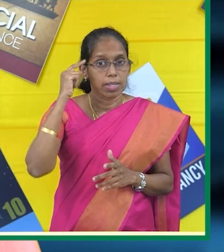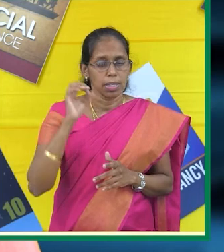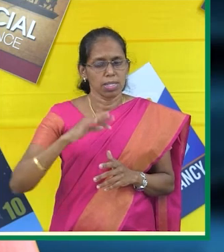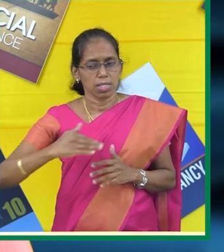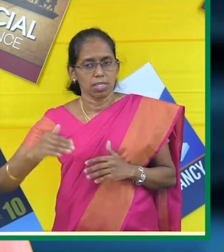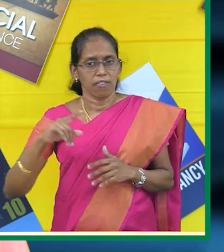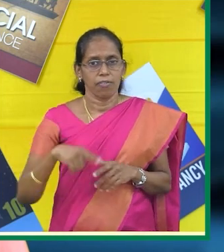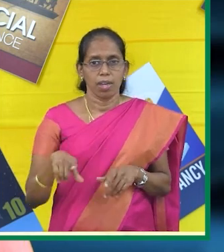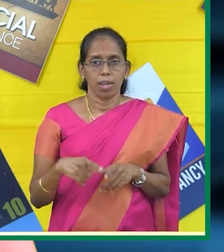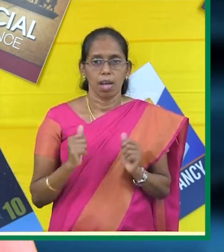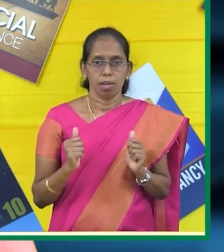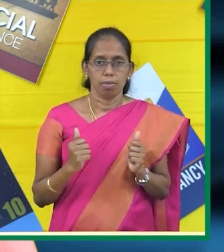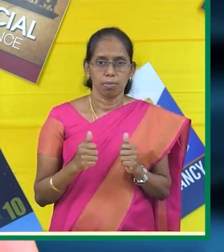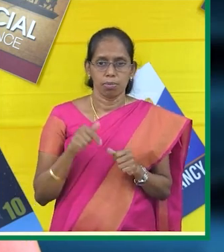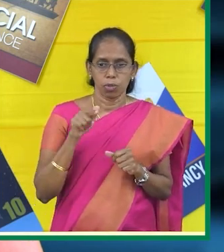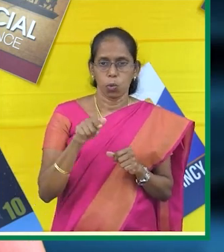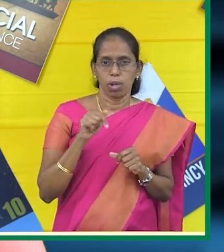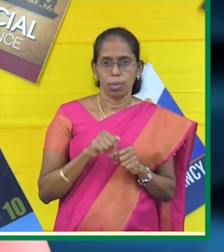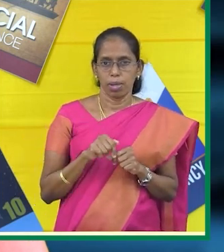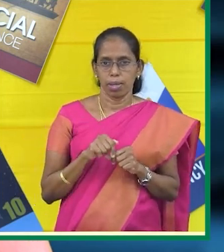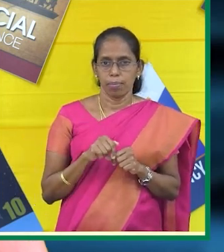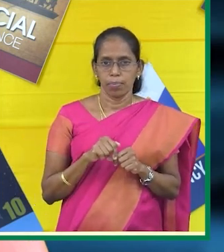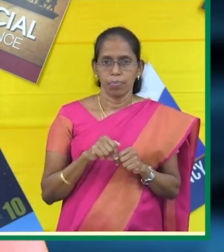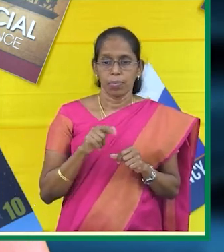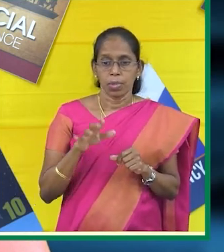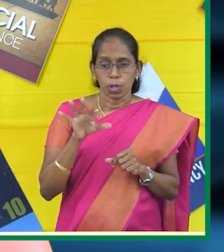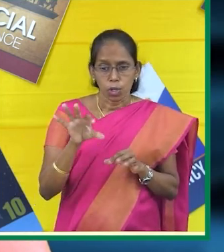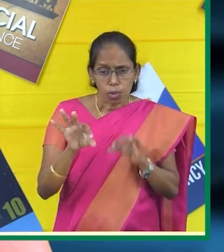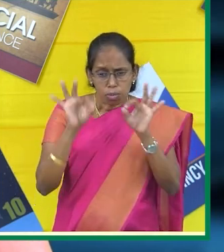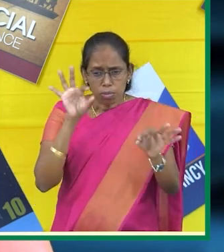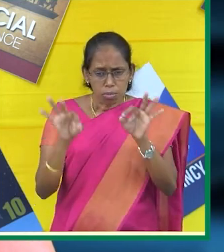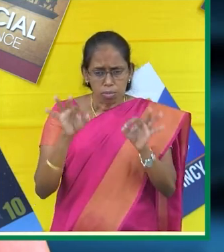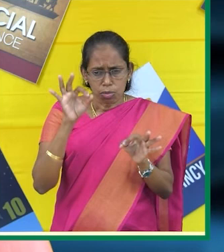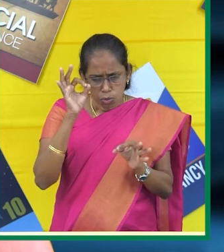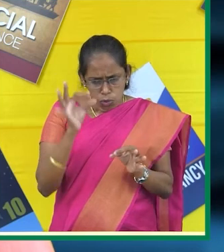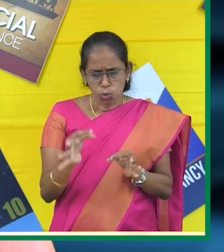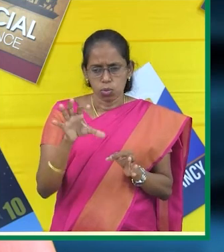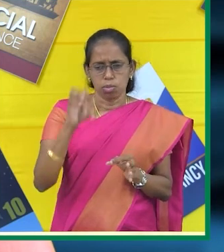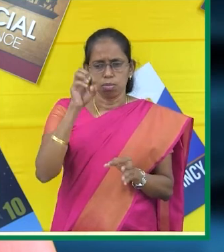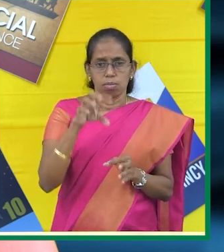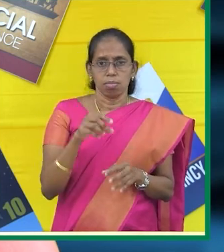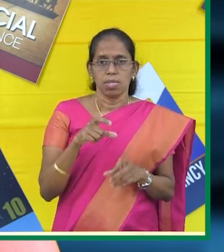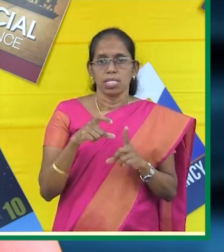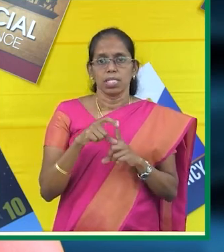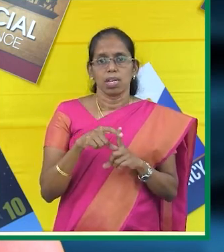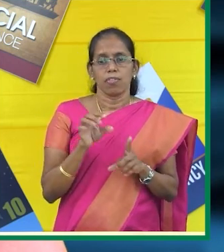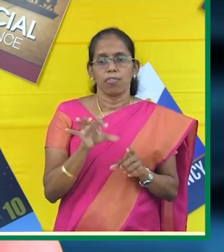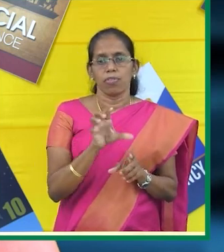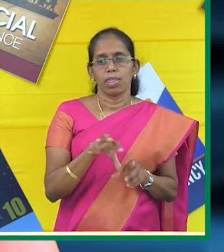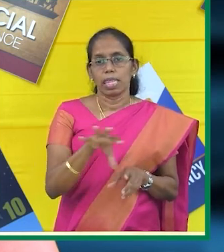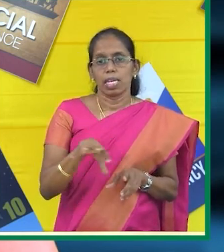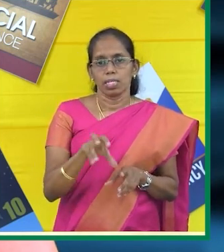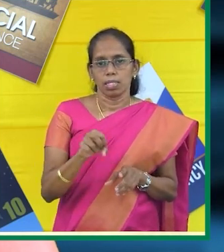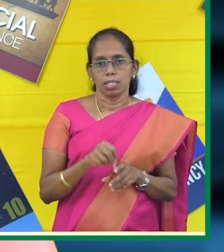வே ஹவு யூ வில் பி த இன்வென்டர்ஸ் ஆஃப் ஆர் டிஸ்கவரர்ஸ் ஆஃப் திங்ஸ் டு ஹெல்ப்